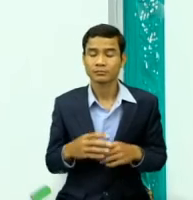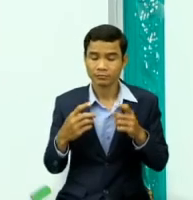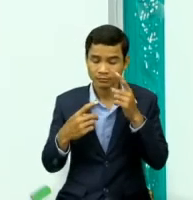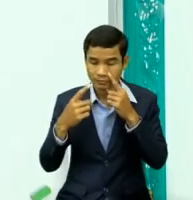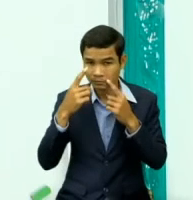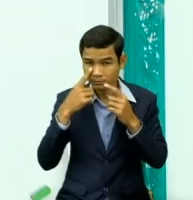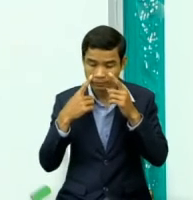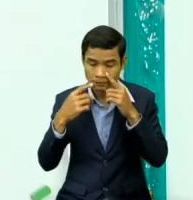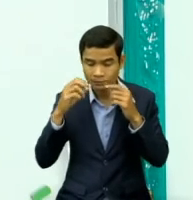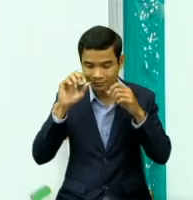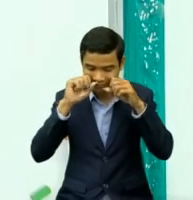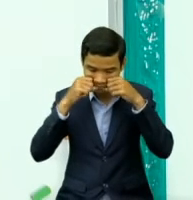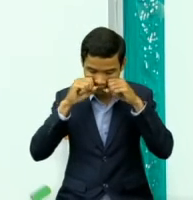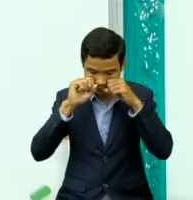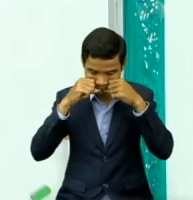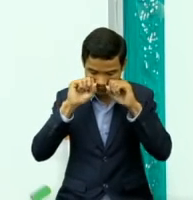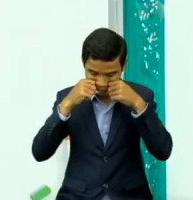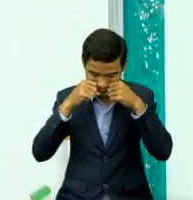chúng ngang à